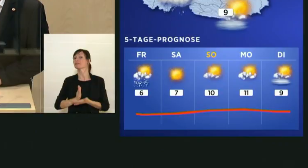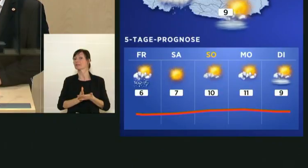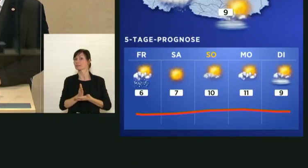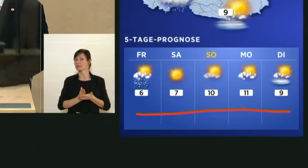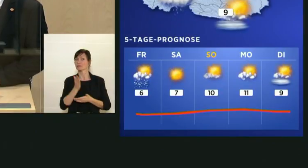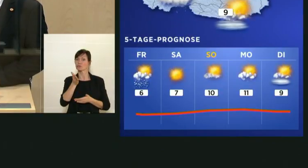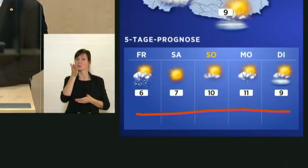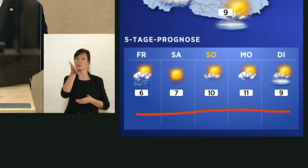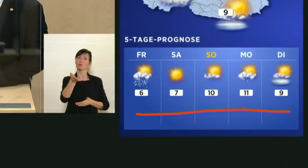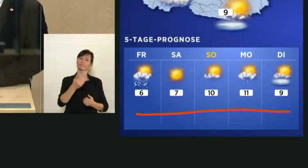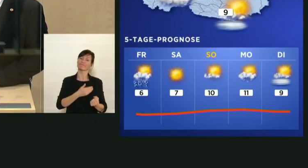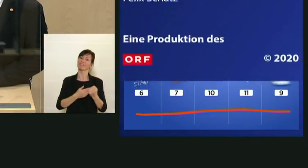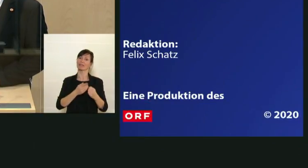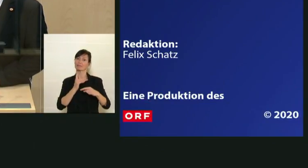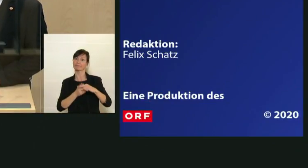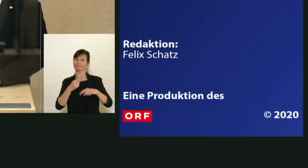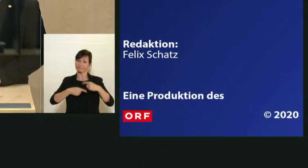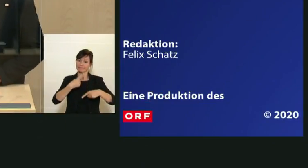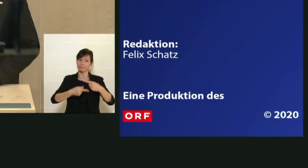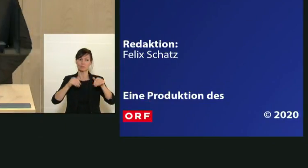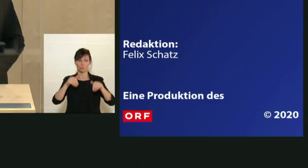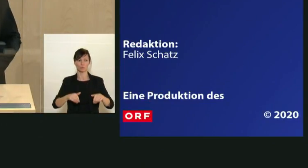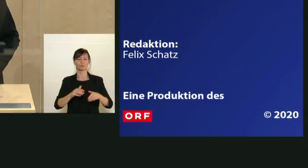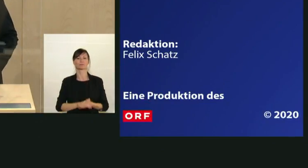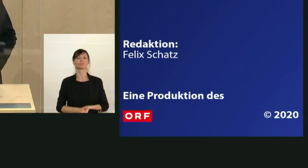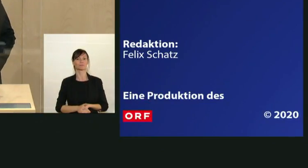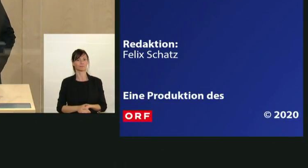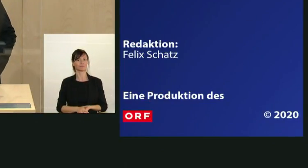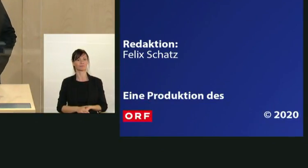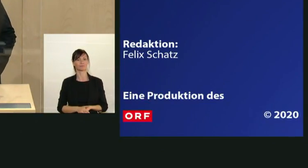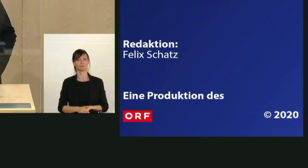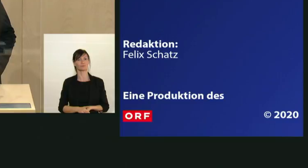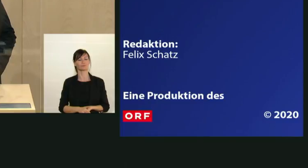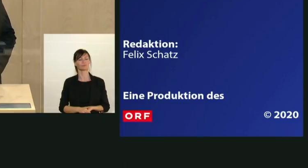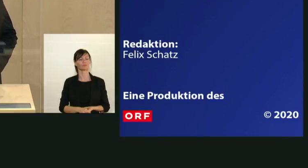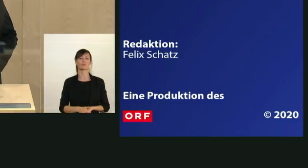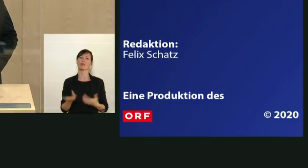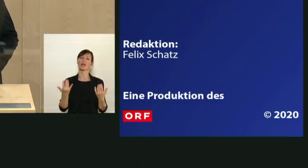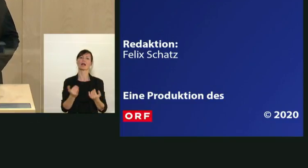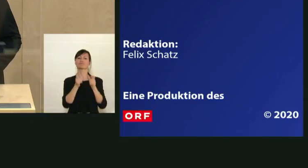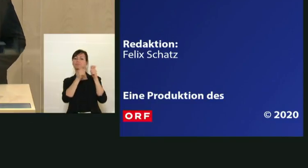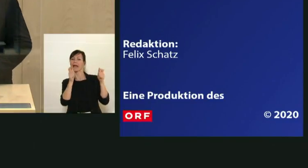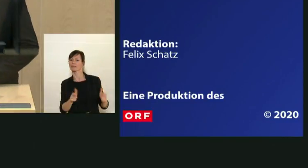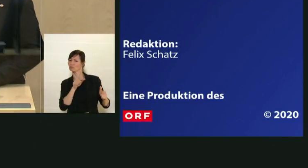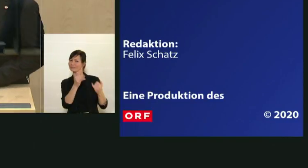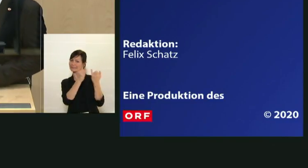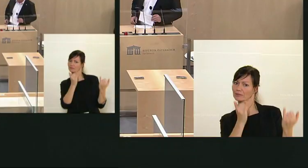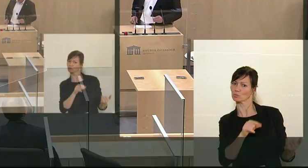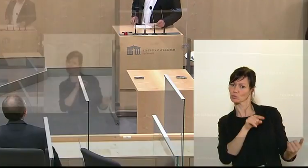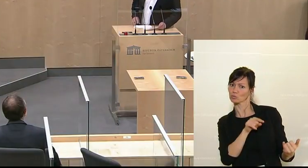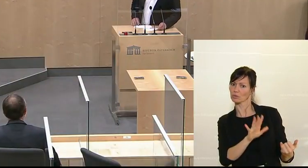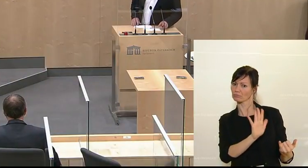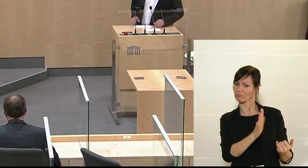gehalten wird, wenn man sich anschaut, dass die Einrichtungen derzeit, die Wünsche der Einrichtungen